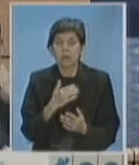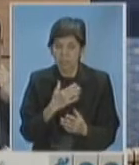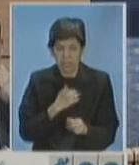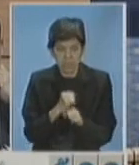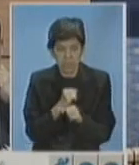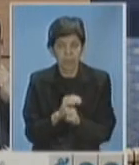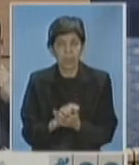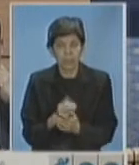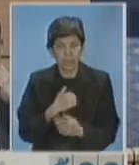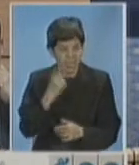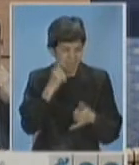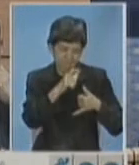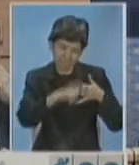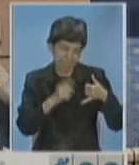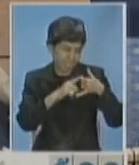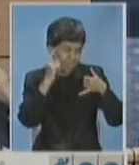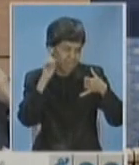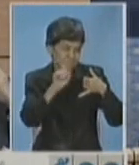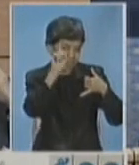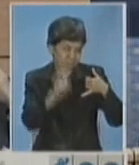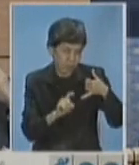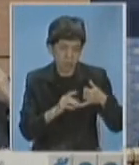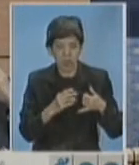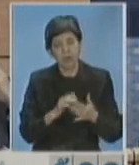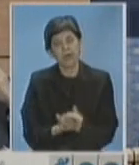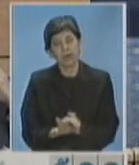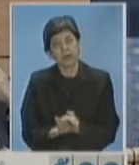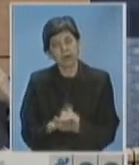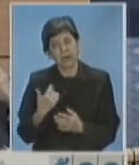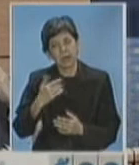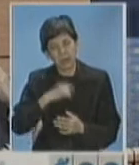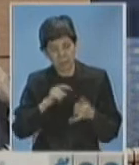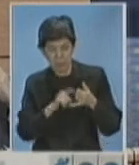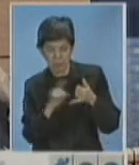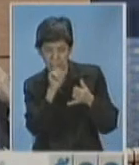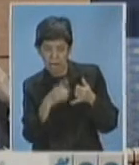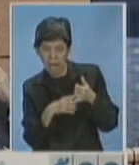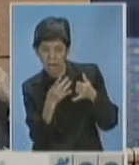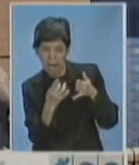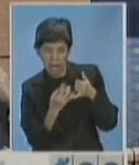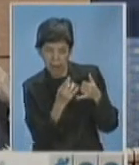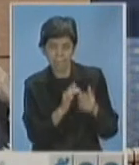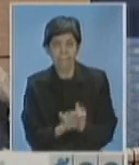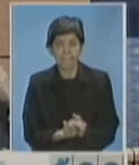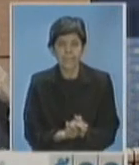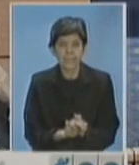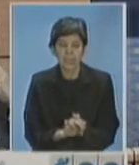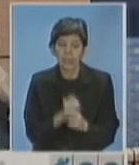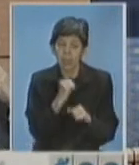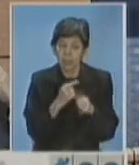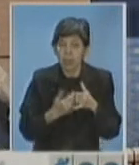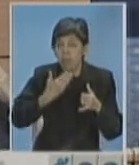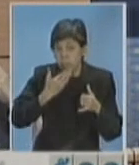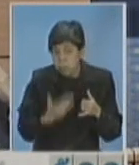ย่าไว้ใจมนุษย์มันแสนสุดลึกล้ำเหลือกำหนดถึงเถาวัน